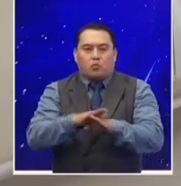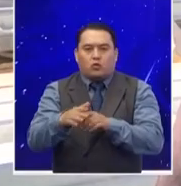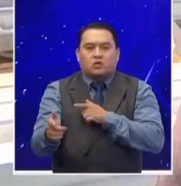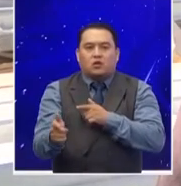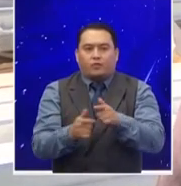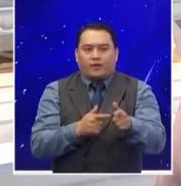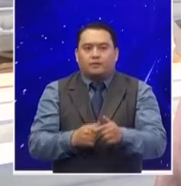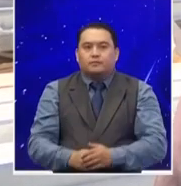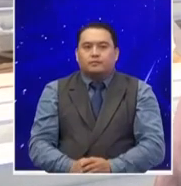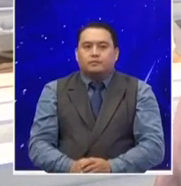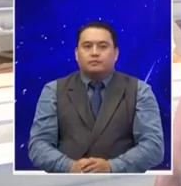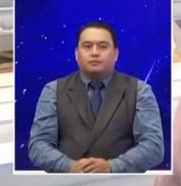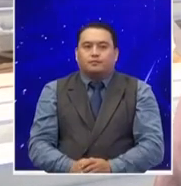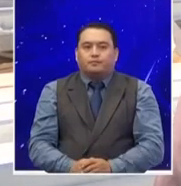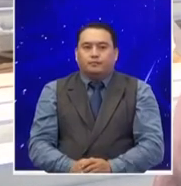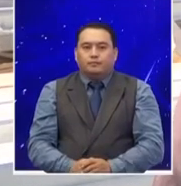готова.